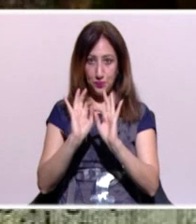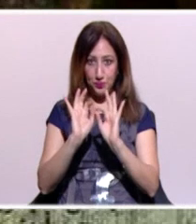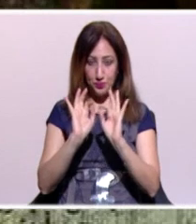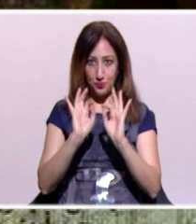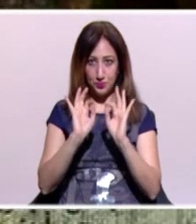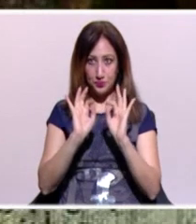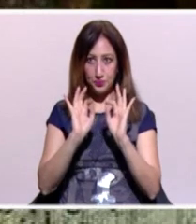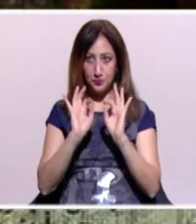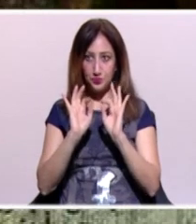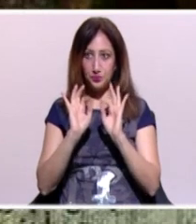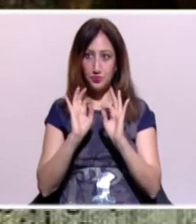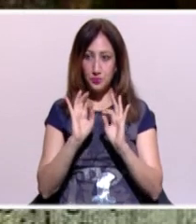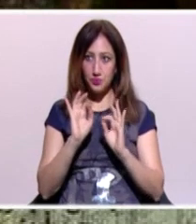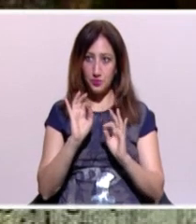بغدادي